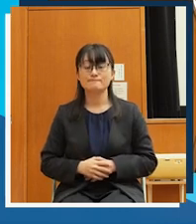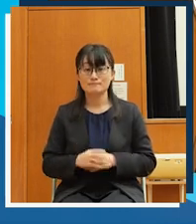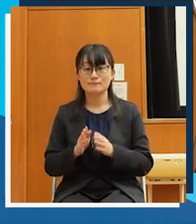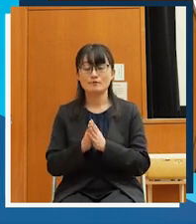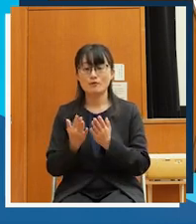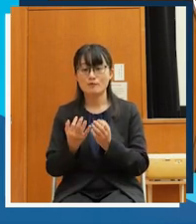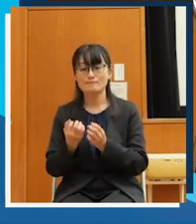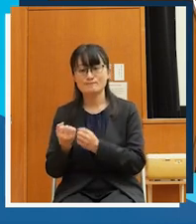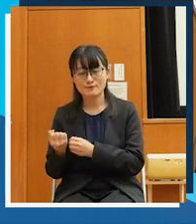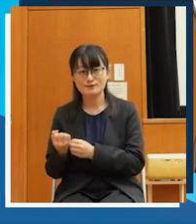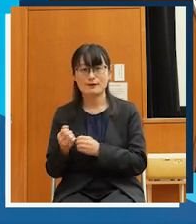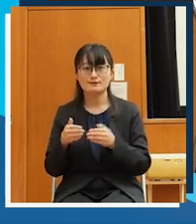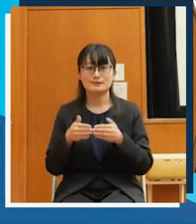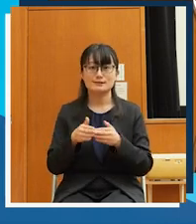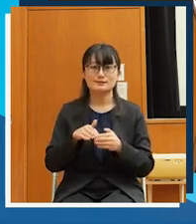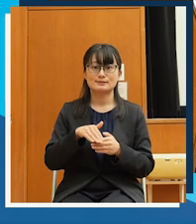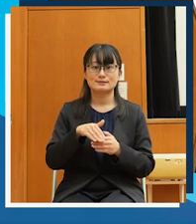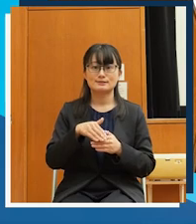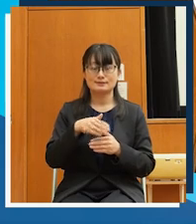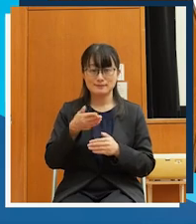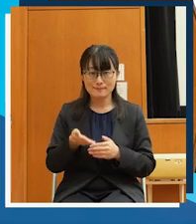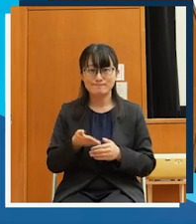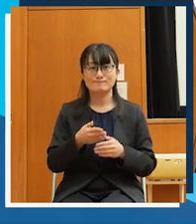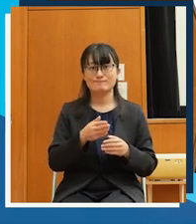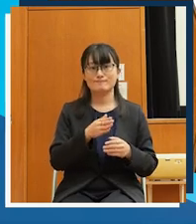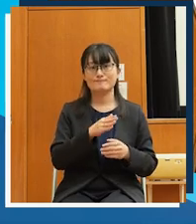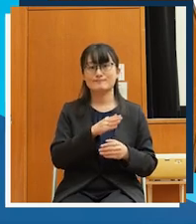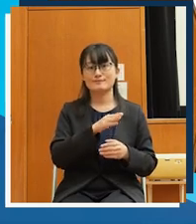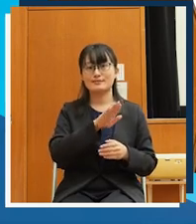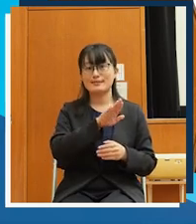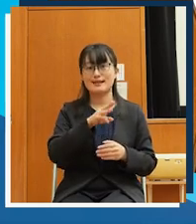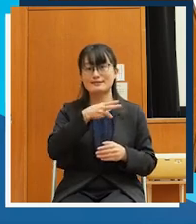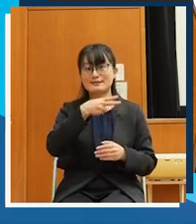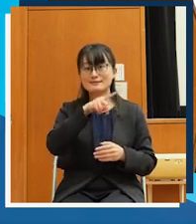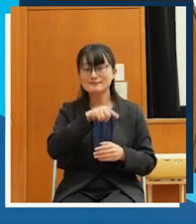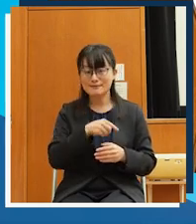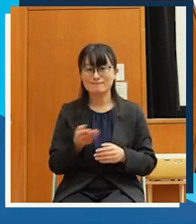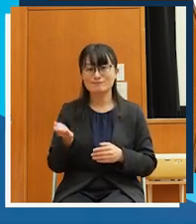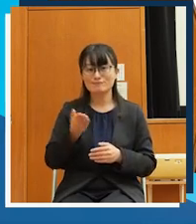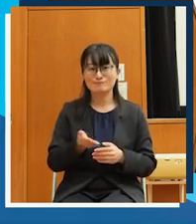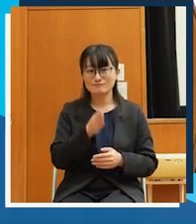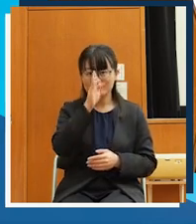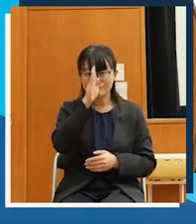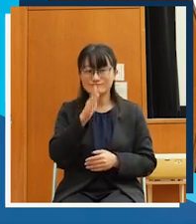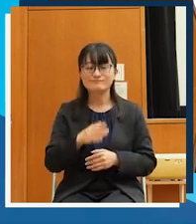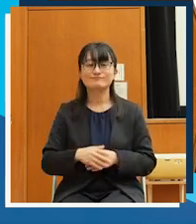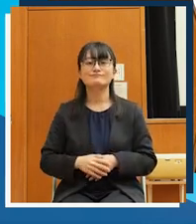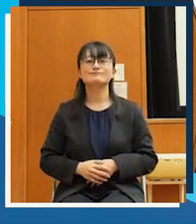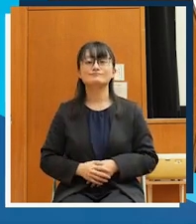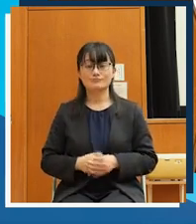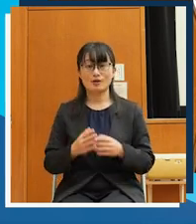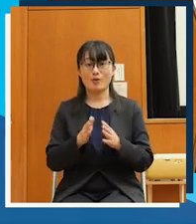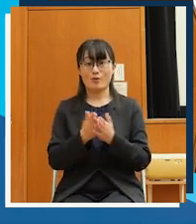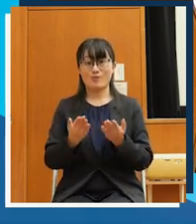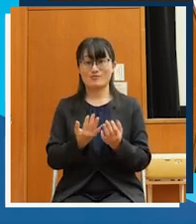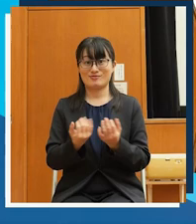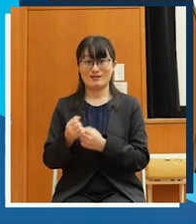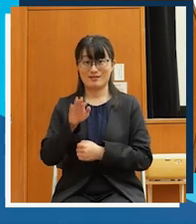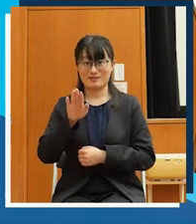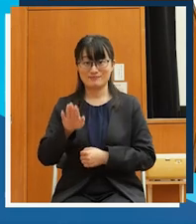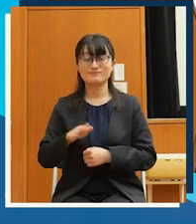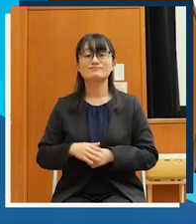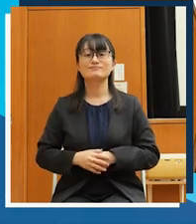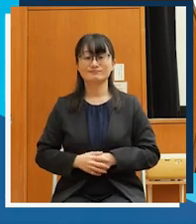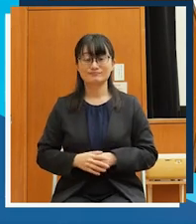咲浜さんデニーさんの順でお願いいたしますはいえっと私はち法律家ということでですねあのえ法律として